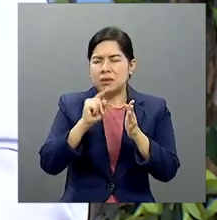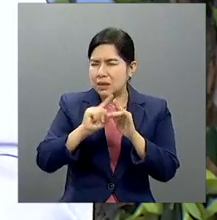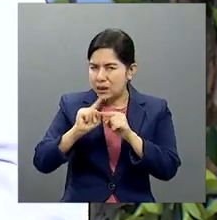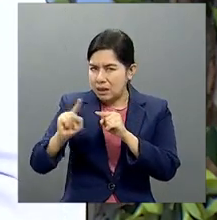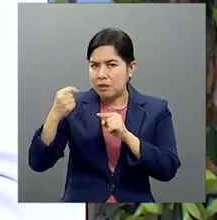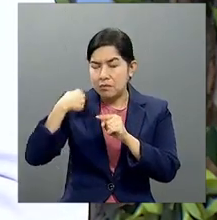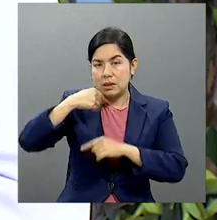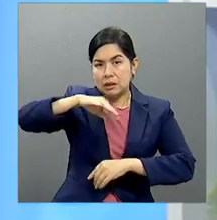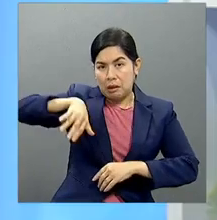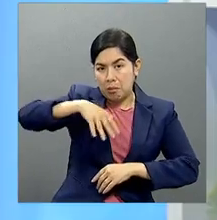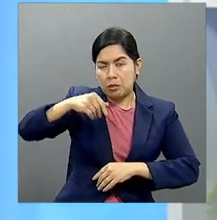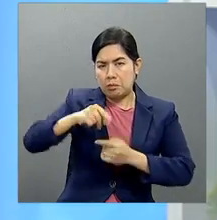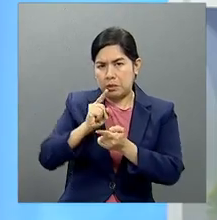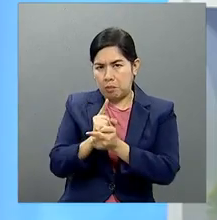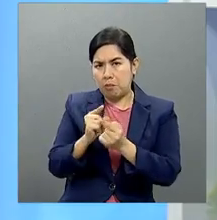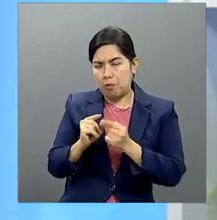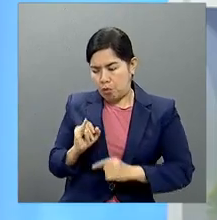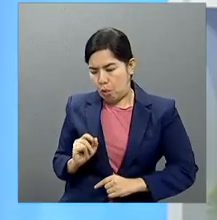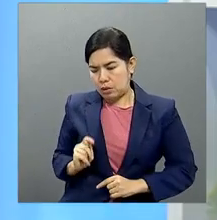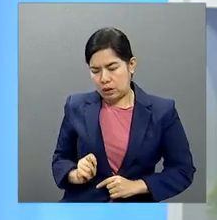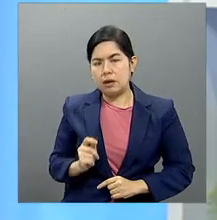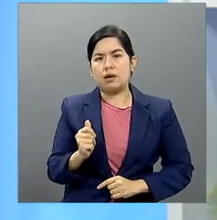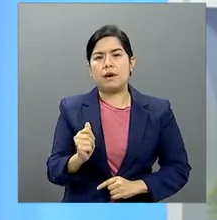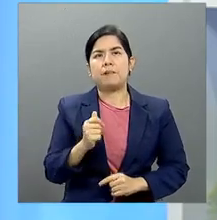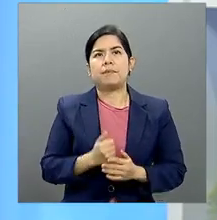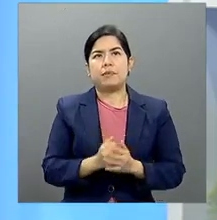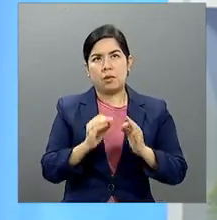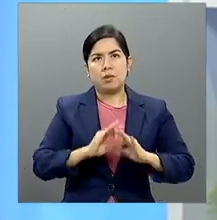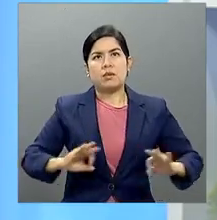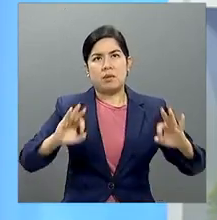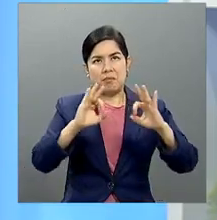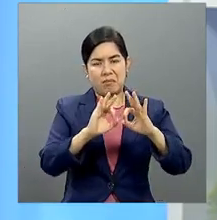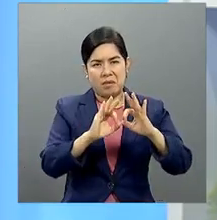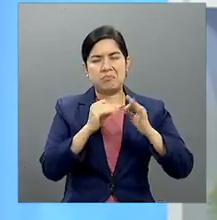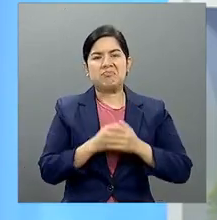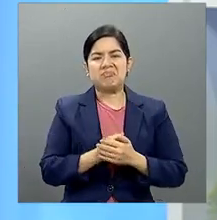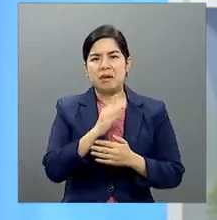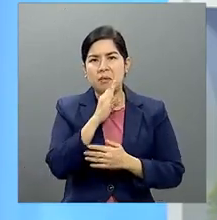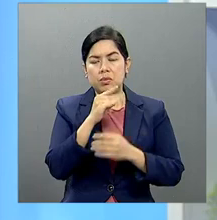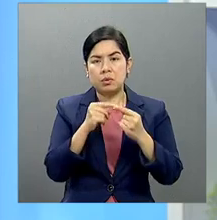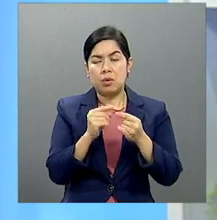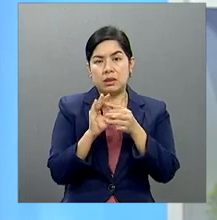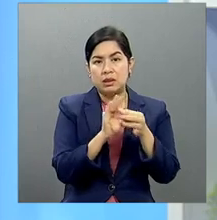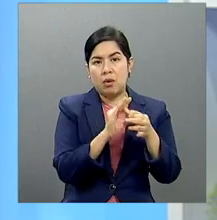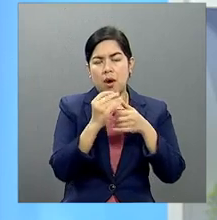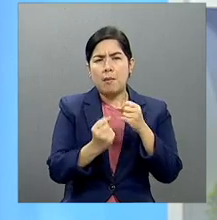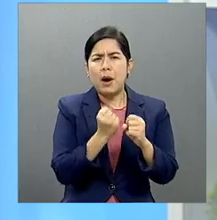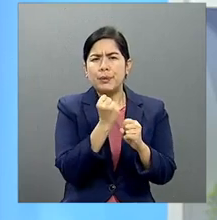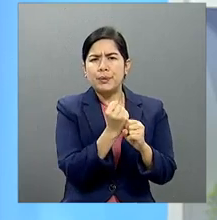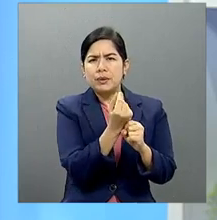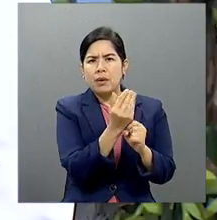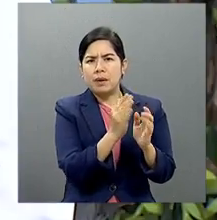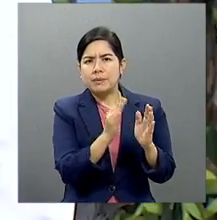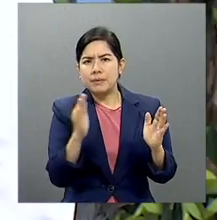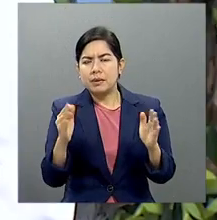วจเจอโรคไตได้ก่อนกำหนดนะครับ นี่ถือว่าเป็นอีกหนึ่งภัยเงียบที่สำคัญแล้วถ้าเกิดพูดถึงช่วงอายุของผู้ป่วยไตวายเรื้อรังในประเทศไทยณวัน